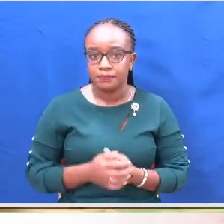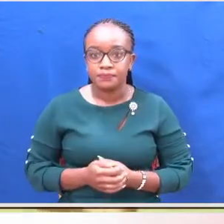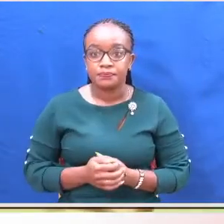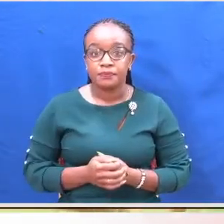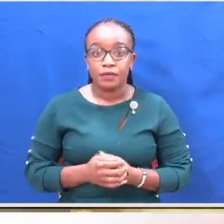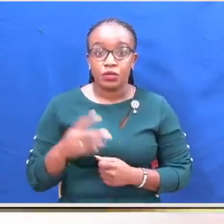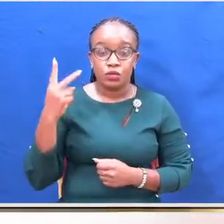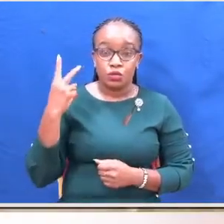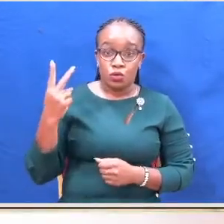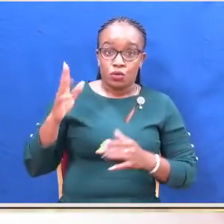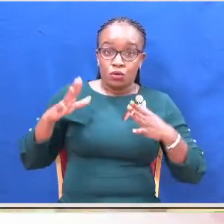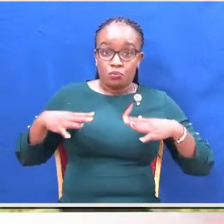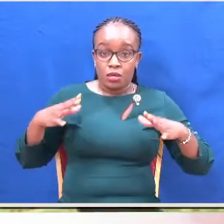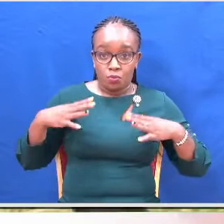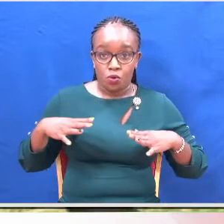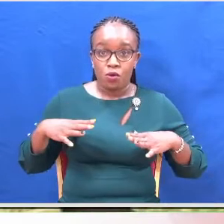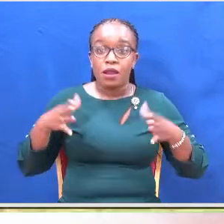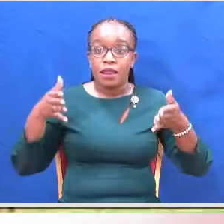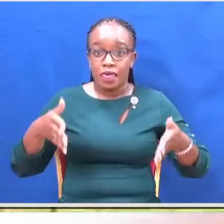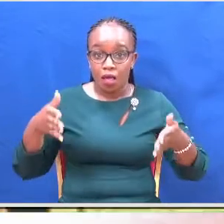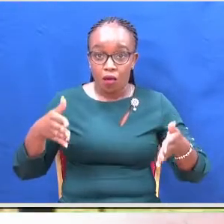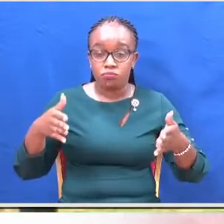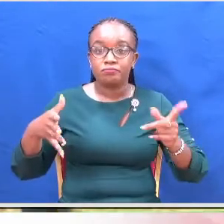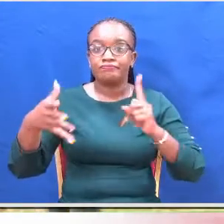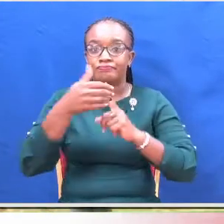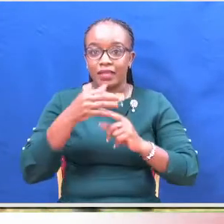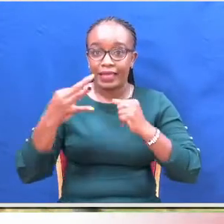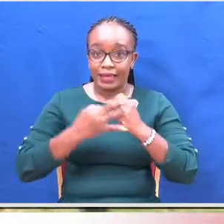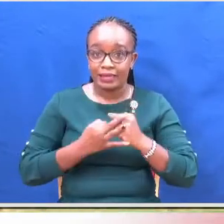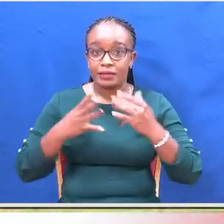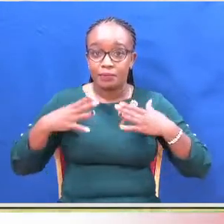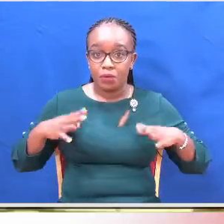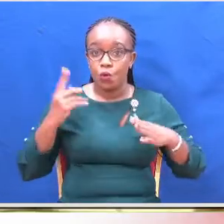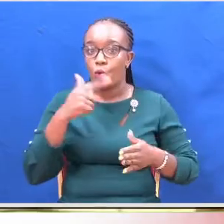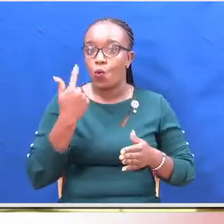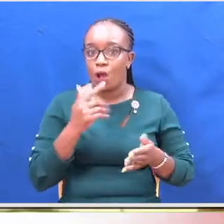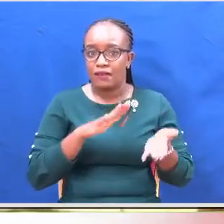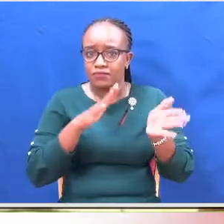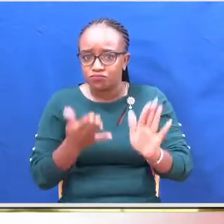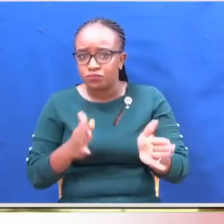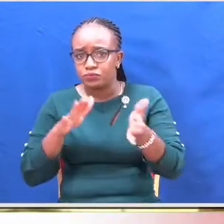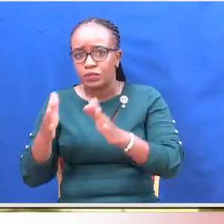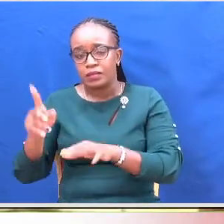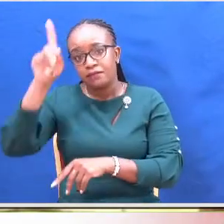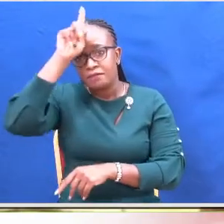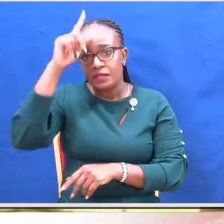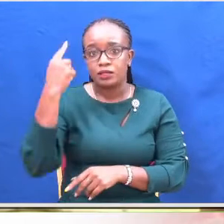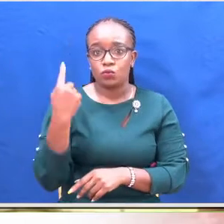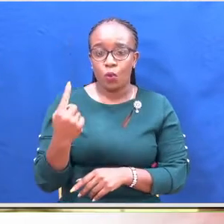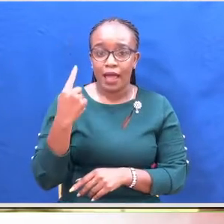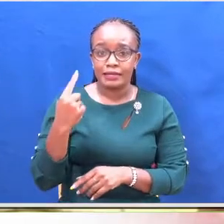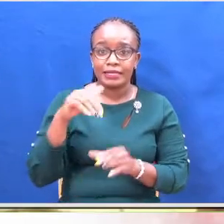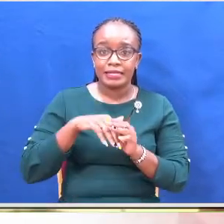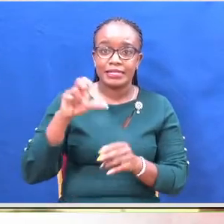Wawili hawa wamefikisha idadi ya watu wanane ambao wamefariki kupitia njia sawa katika kijiji cha Shine eneo bunge la